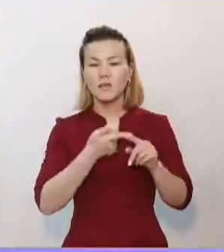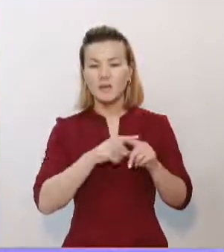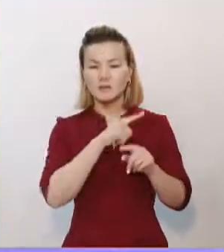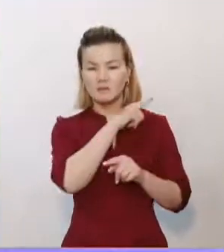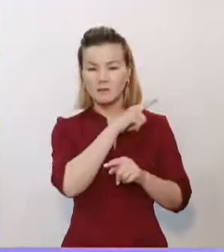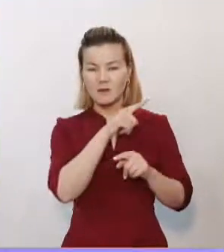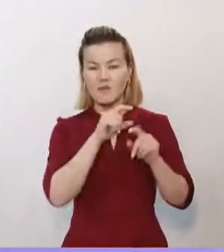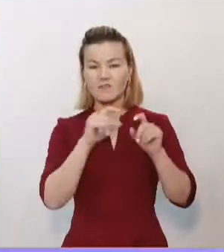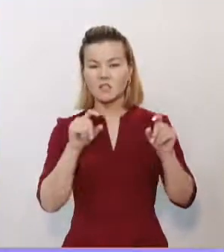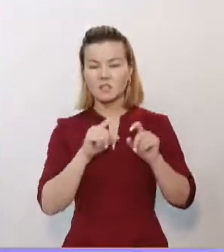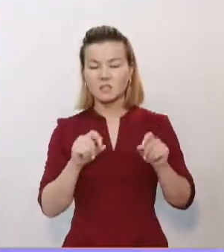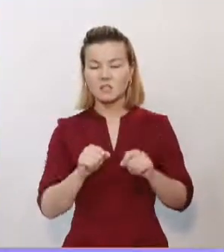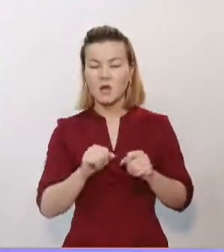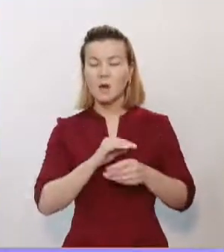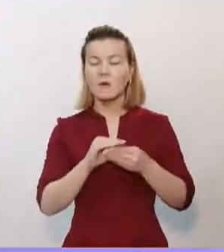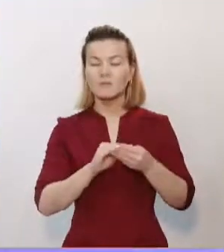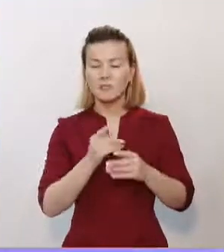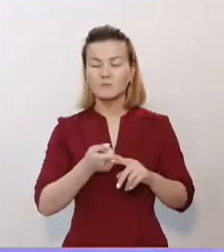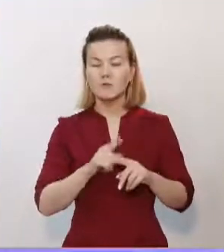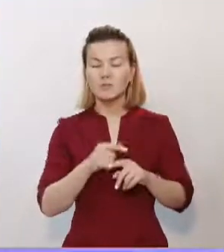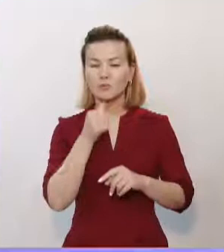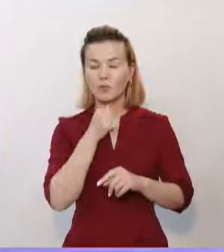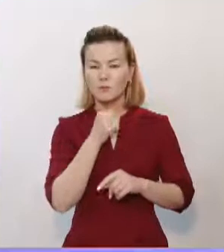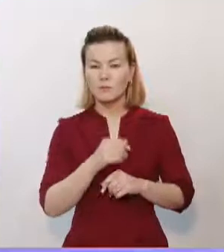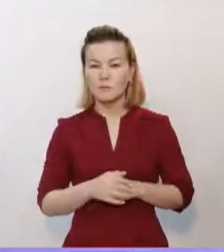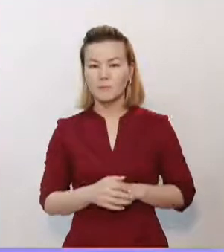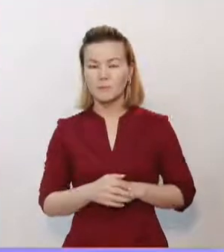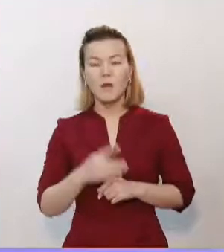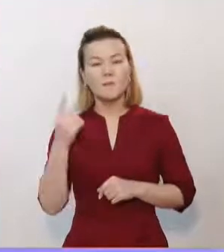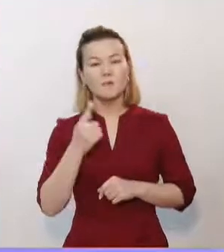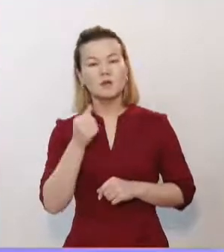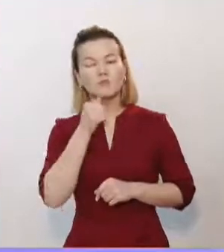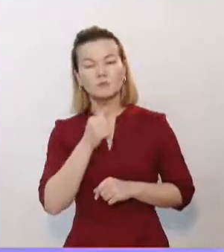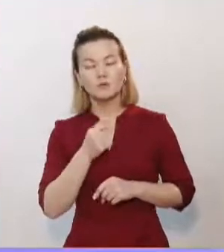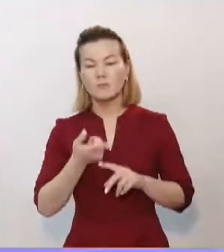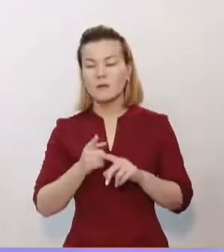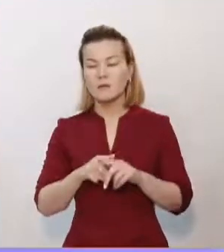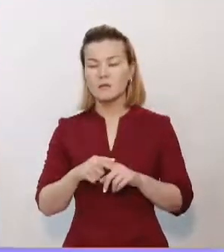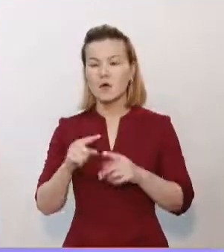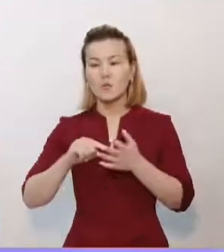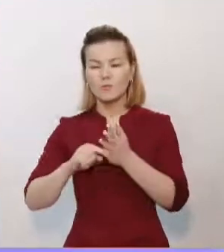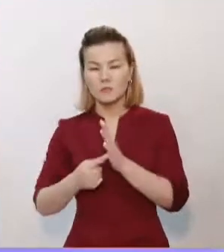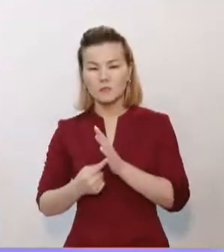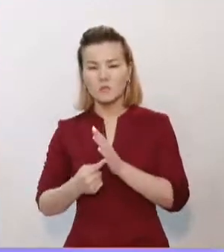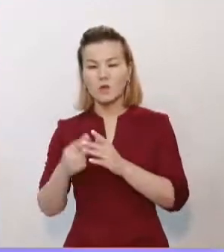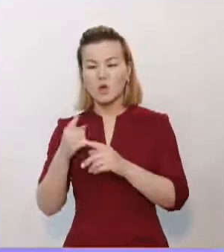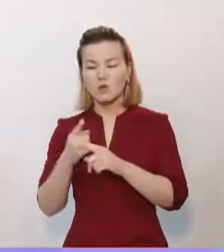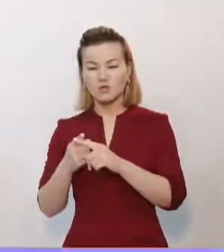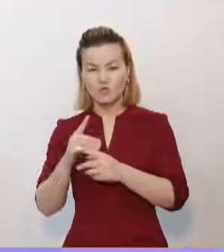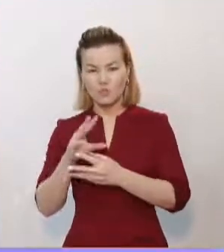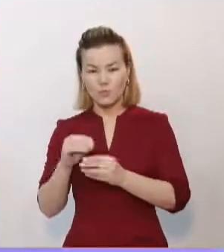выражений. Повторим эти способы. Первый способ – это умножение суммы на